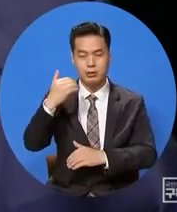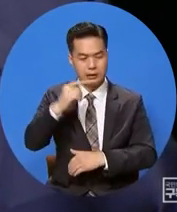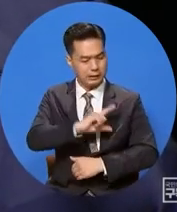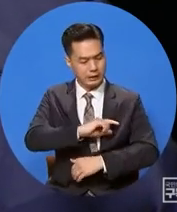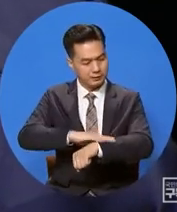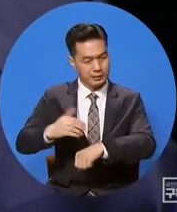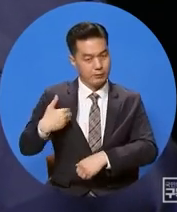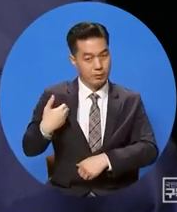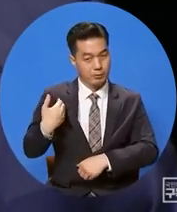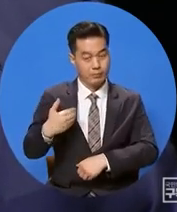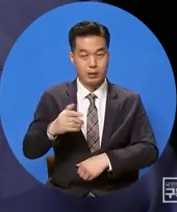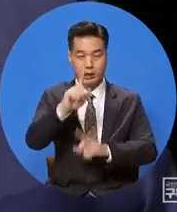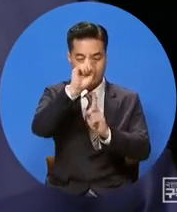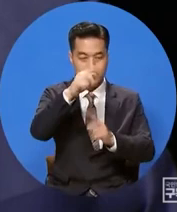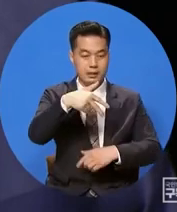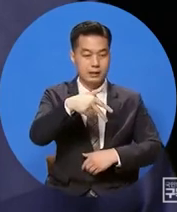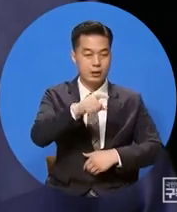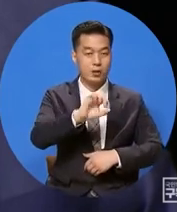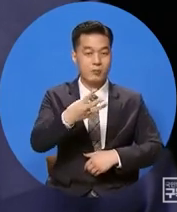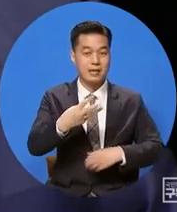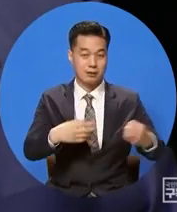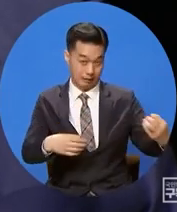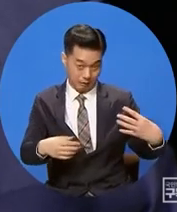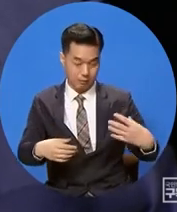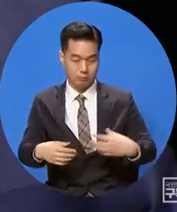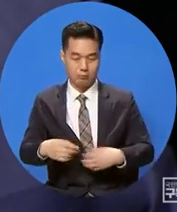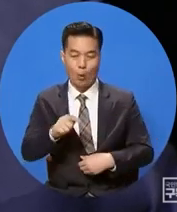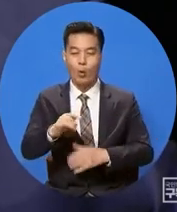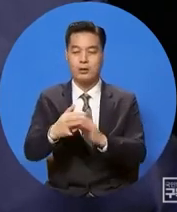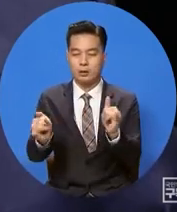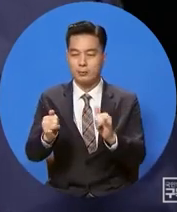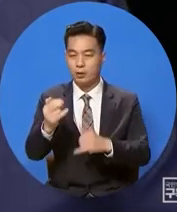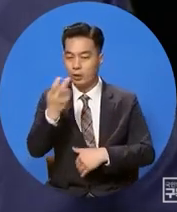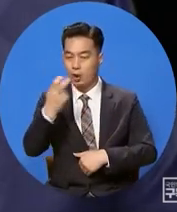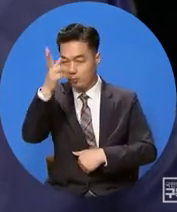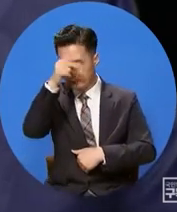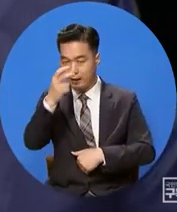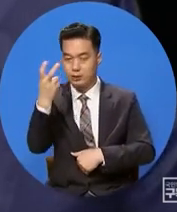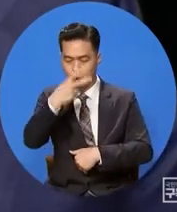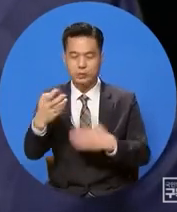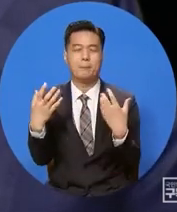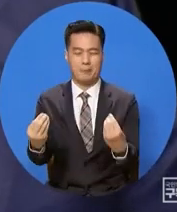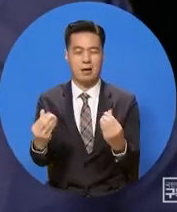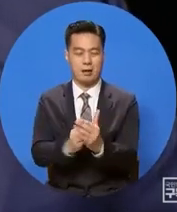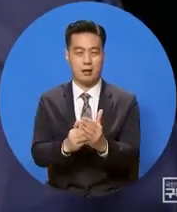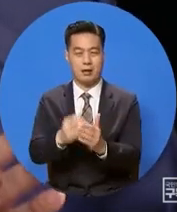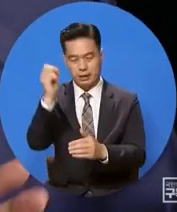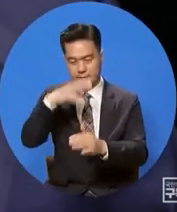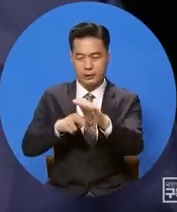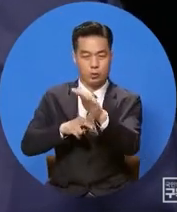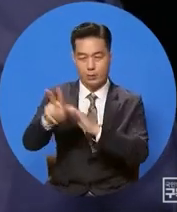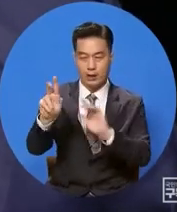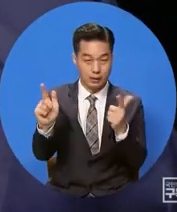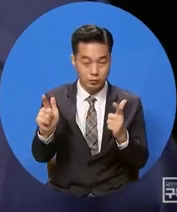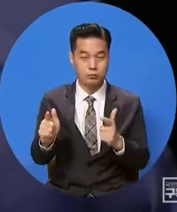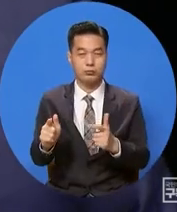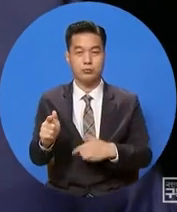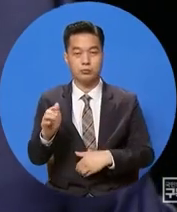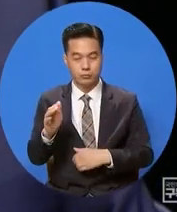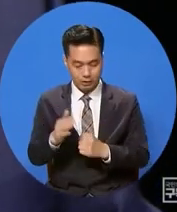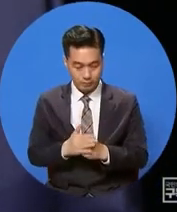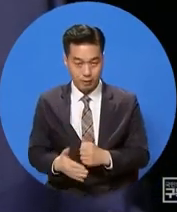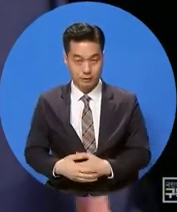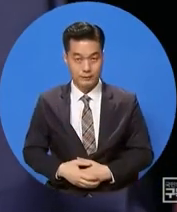정확히 모르겠습니다만은 이정필입니다. 그 사람도 검찰에 가서 조사를 다 받았어요. 예. 어? 그냥 도망간 게 아니고 예.